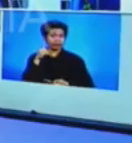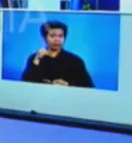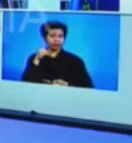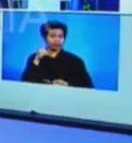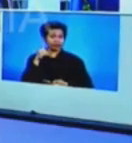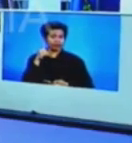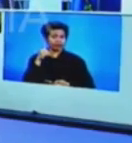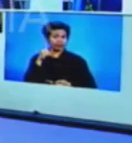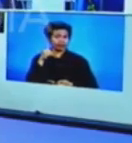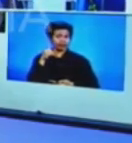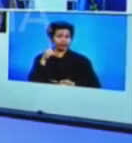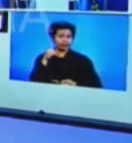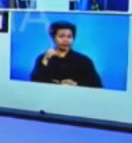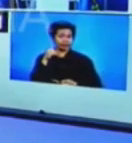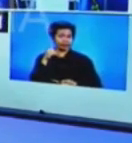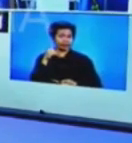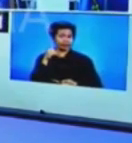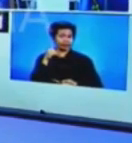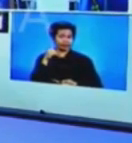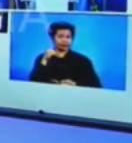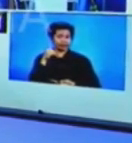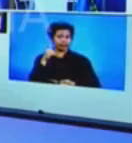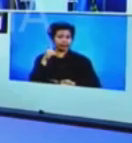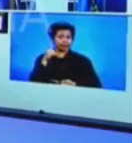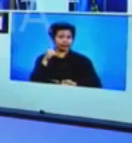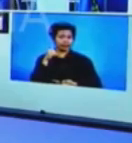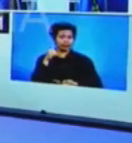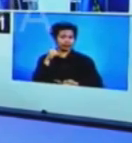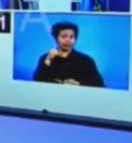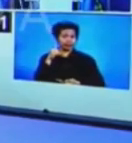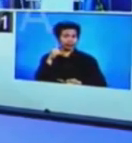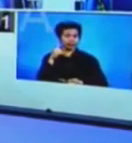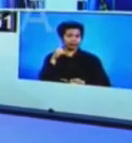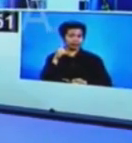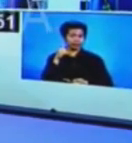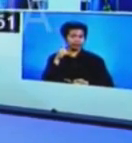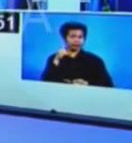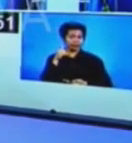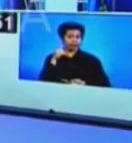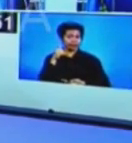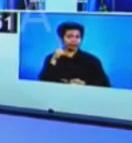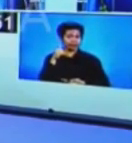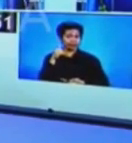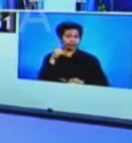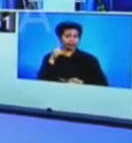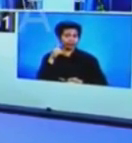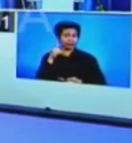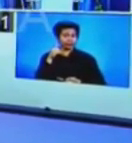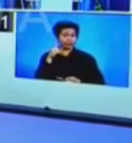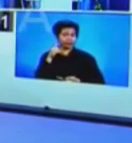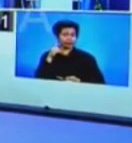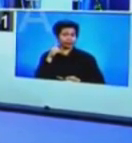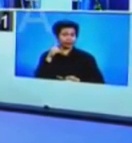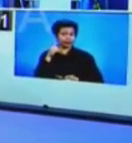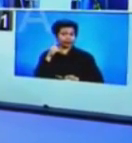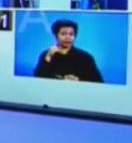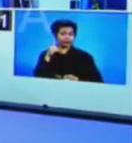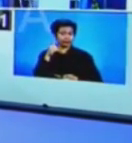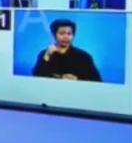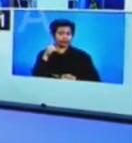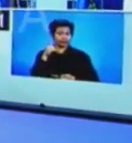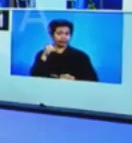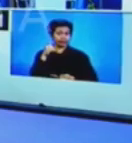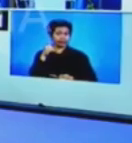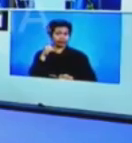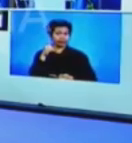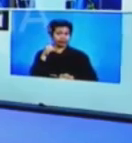akrab gitu Ini buat saya menarik nih Saya pikir teman saya yang namanya saya pikir saya punya teman di ini yang kita sebut sebagai